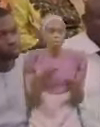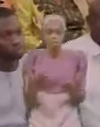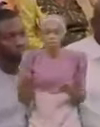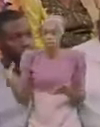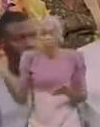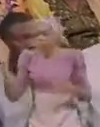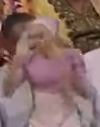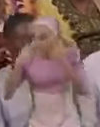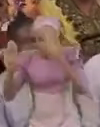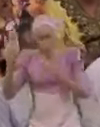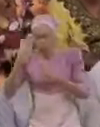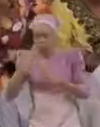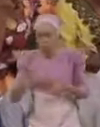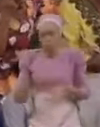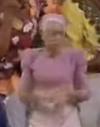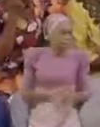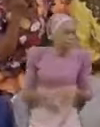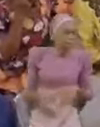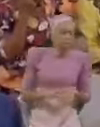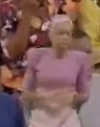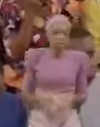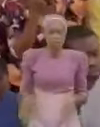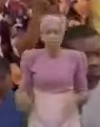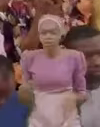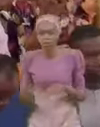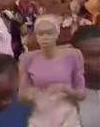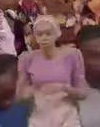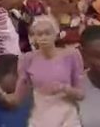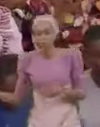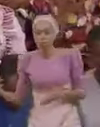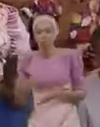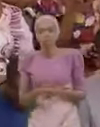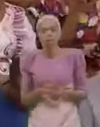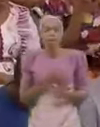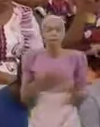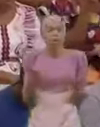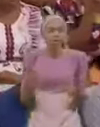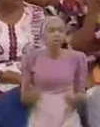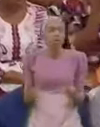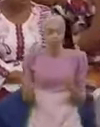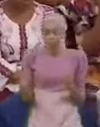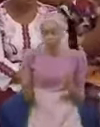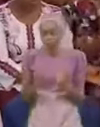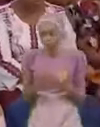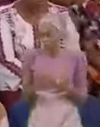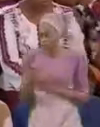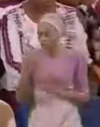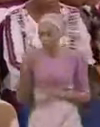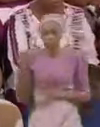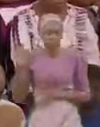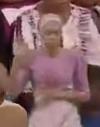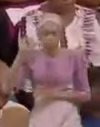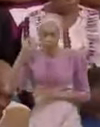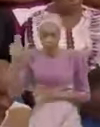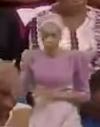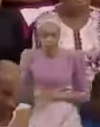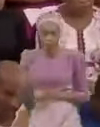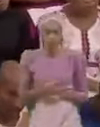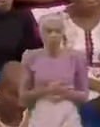tout ce que Jésus lui disait maintenant il dit à Jésus